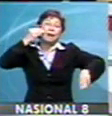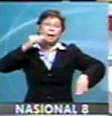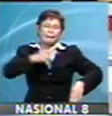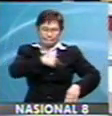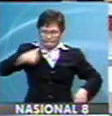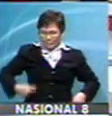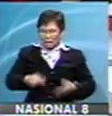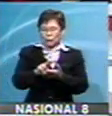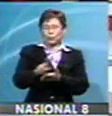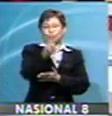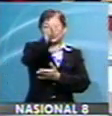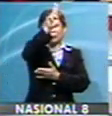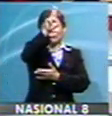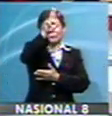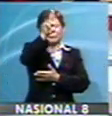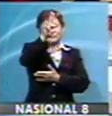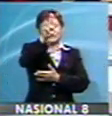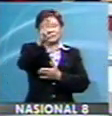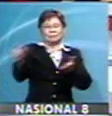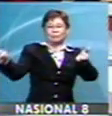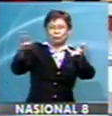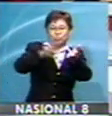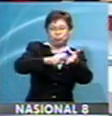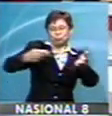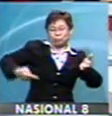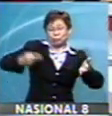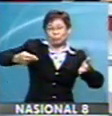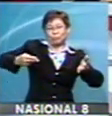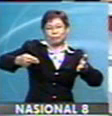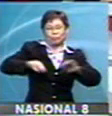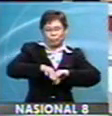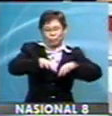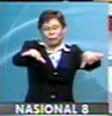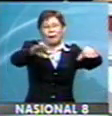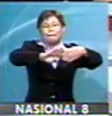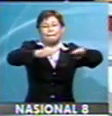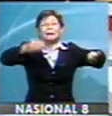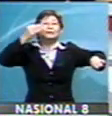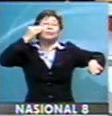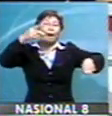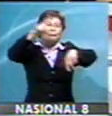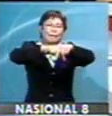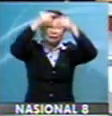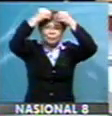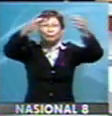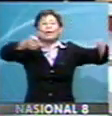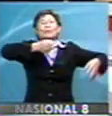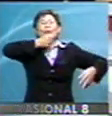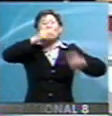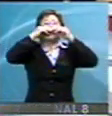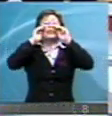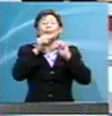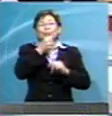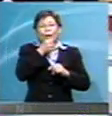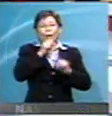University bfsu Beijing China melakar satu lagi sejarah dalam pengembangan bahasa Melayu ketika mengumumkan perkara itu Tan Sri Muhyiddin